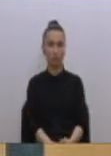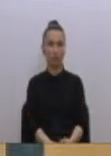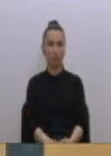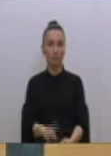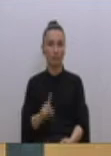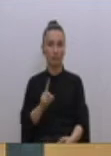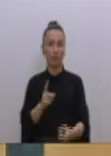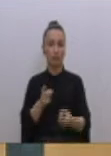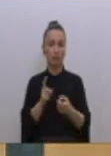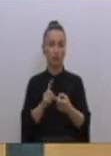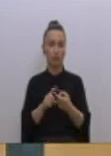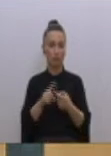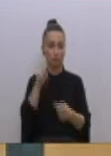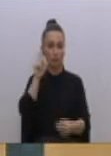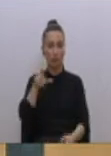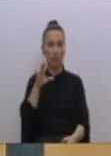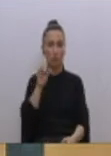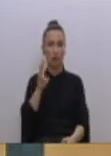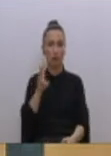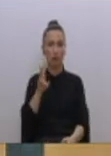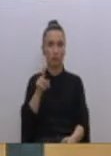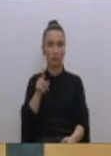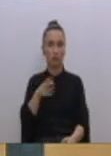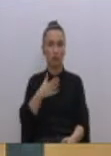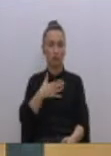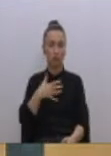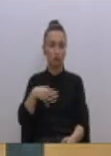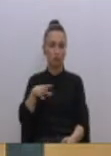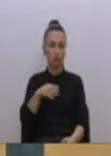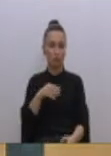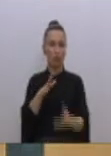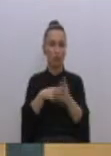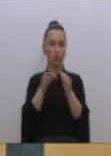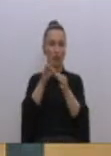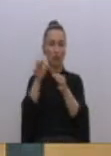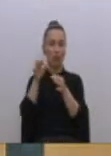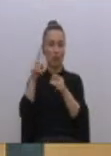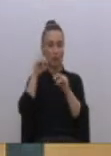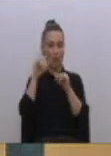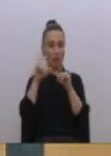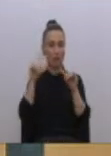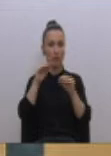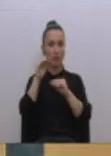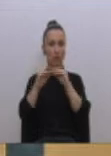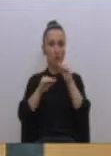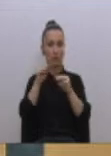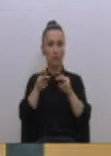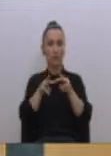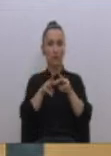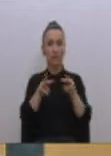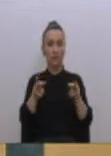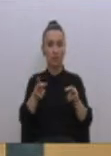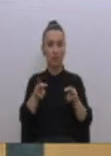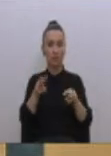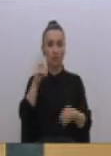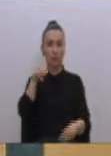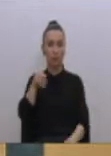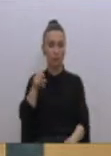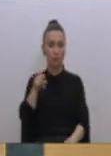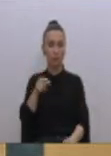რაც შეეხება ბატონო რომან, ჩვენ რეგიონ განვითარებისა და ინფრასტრუქტურის სამინისტროს აუდიტს